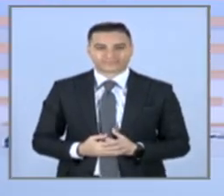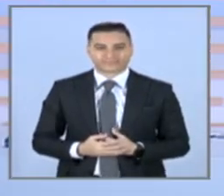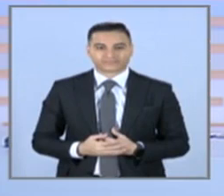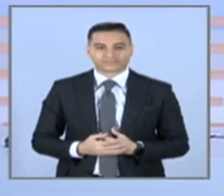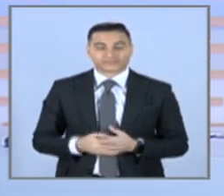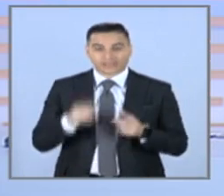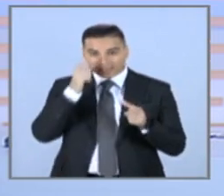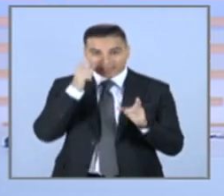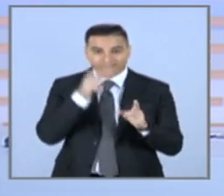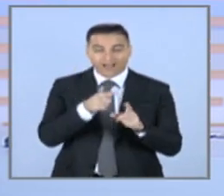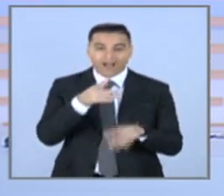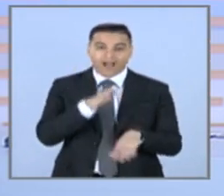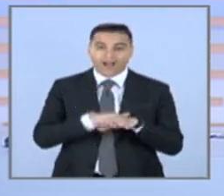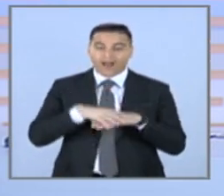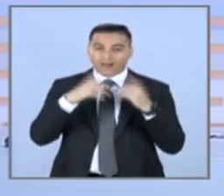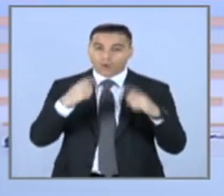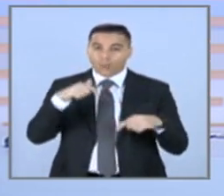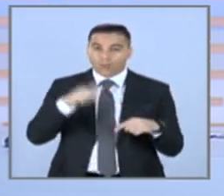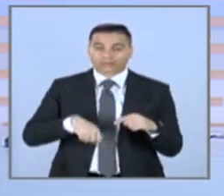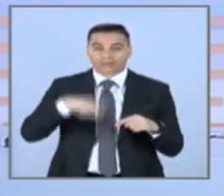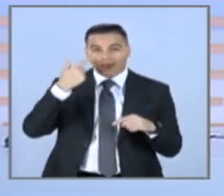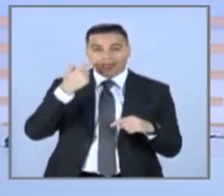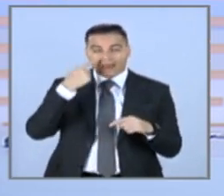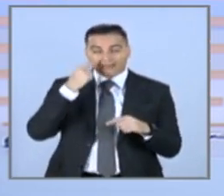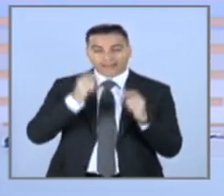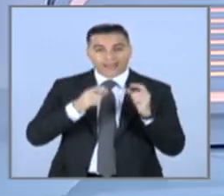الدفاع عن الوطن بيكلف كتير.